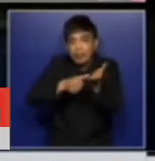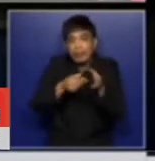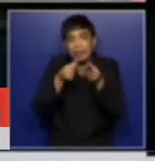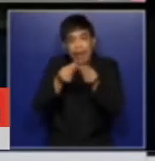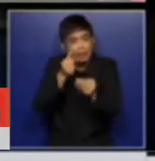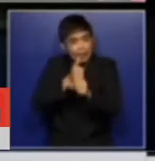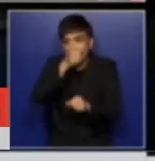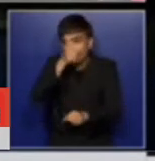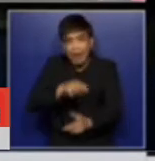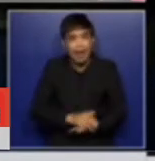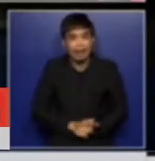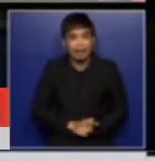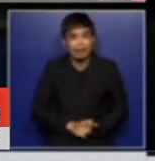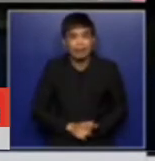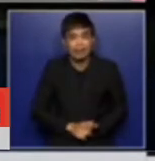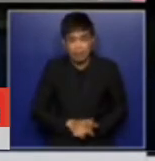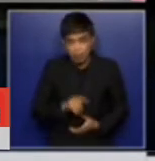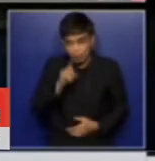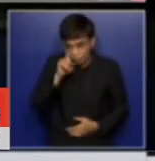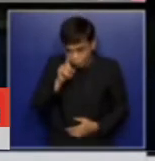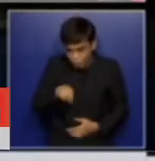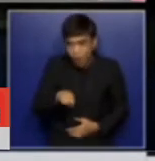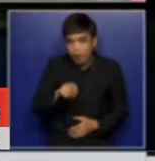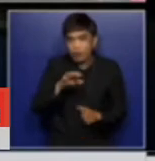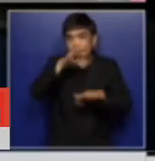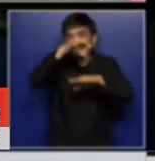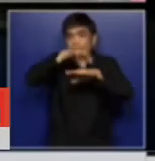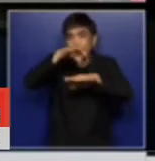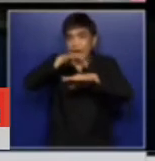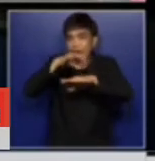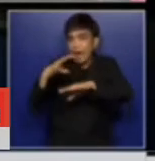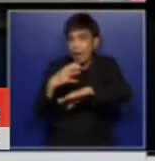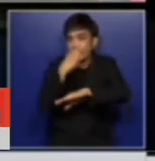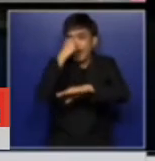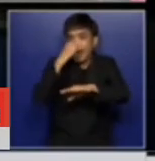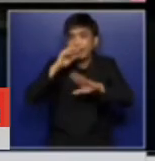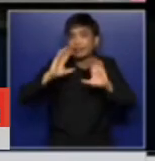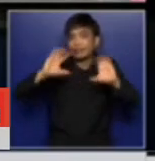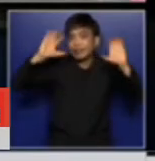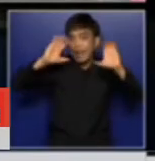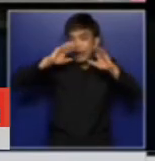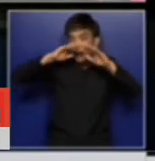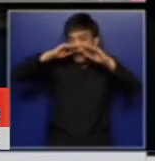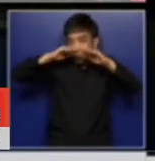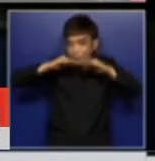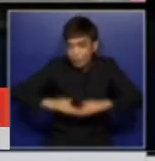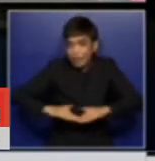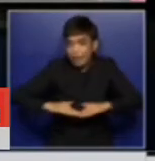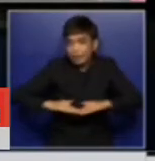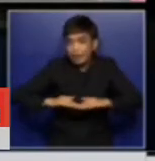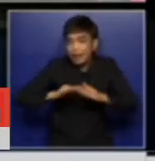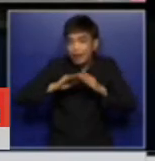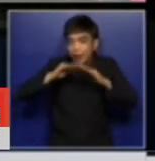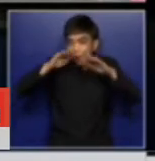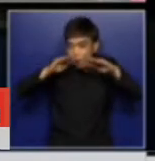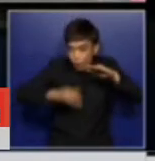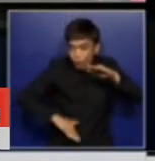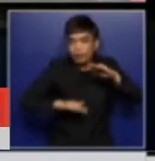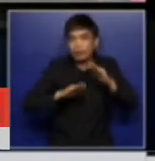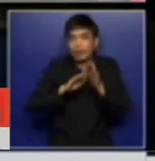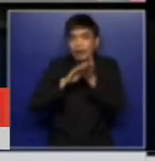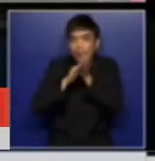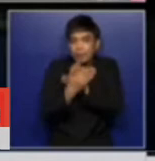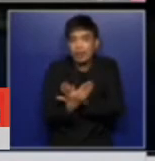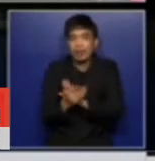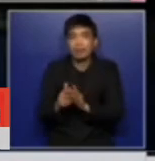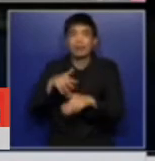ดอำนาจรัฐราชการลงครับแล้วมาเปลี่ยนเป็นรัฐประชาชนทำไมถึงต้องเป็นรัฐประช